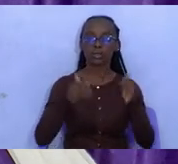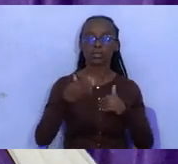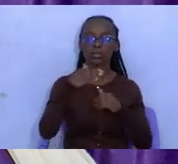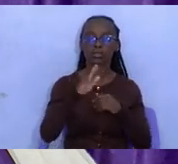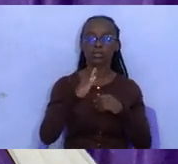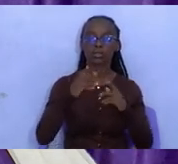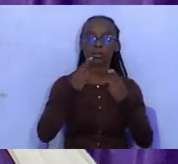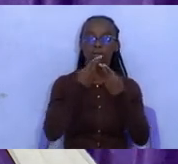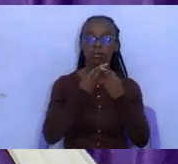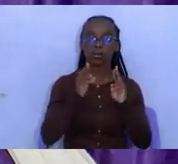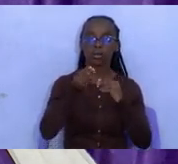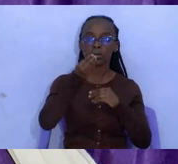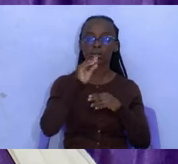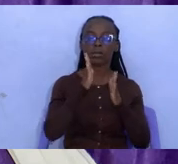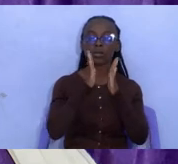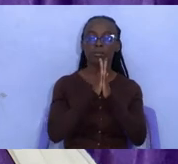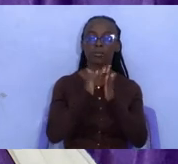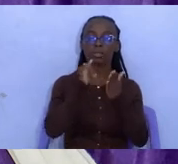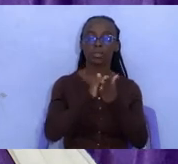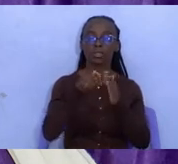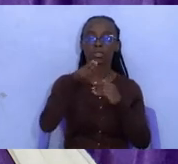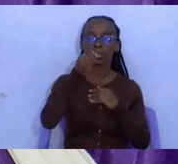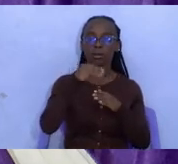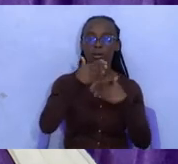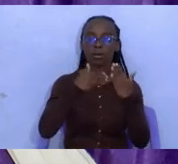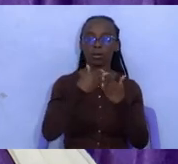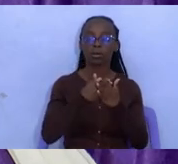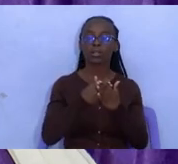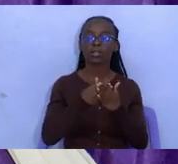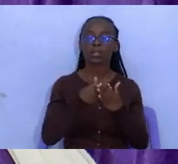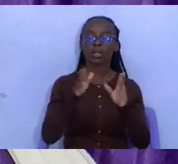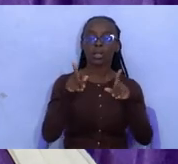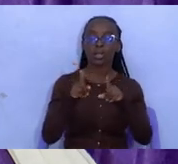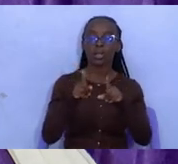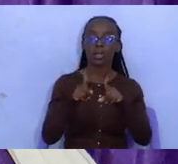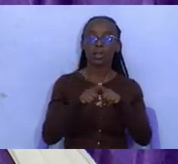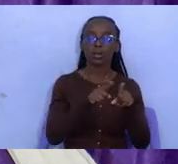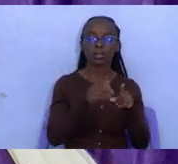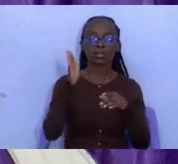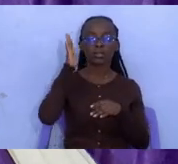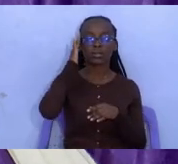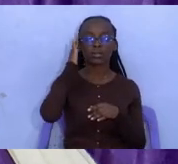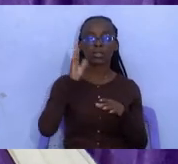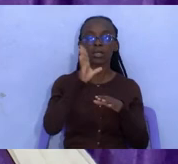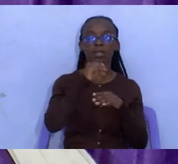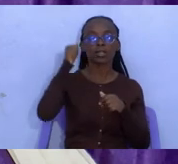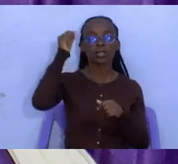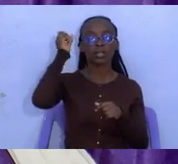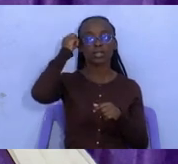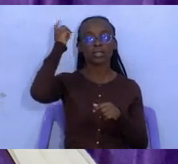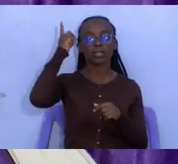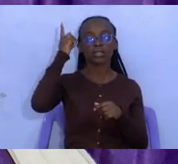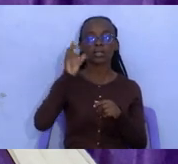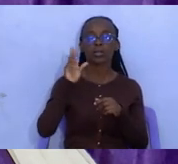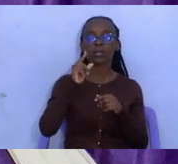kula. Ninaomba Bwana utulishe kila mmoja kulingana na ufahamu na kiasi ya kuelewa.